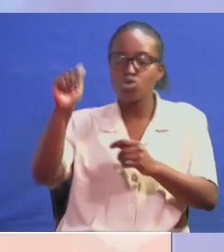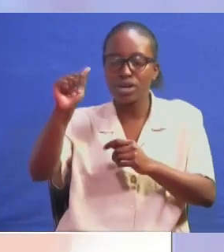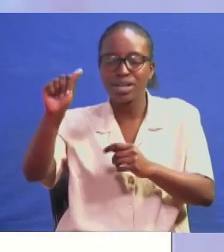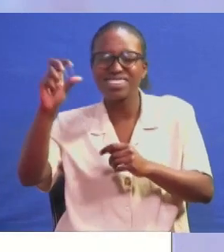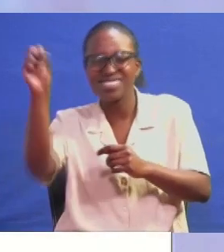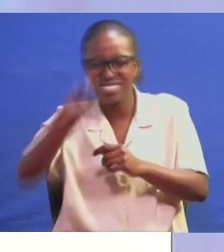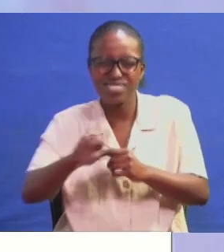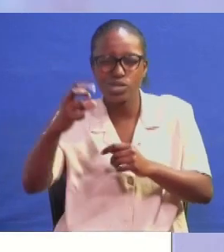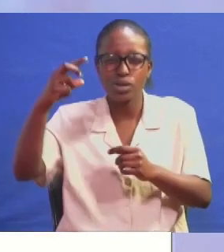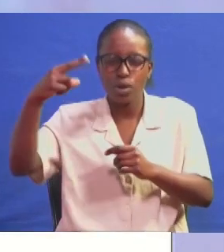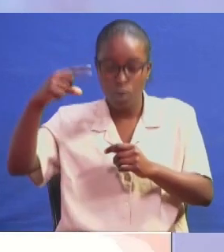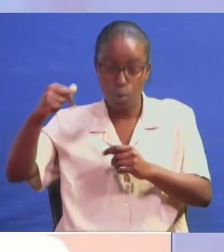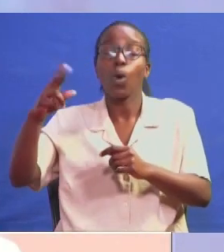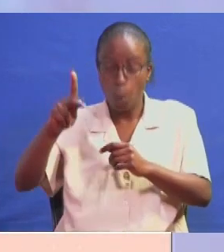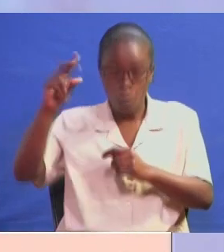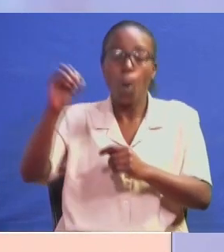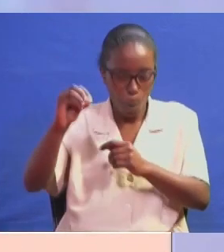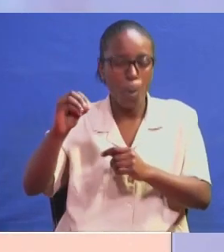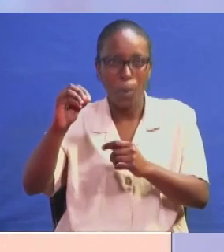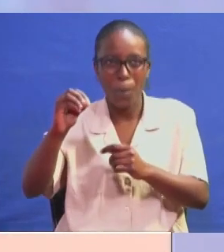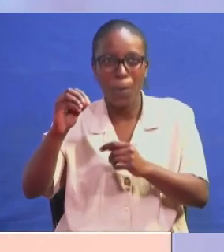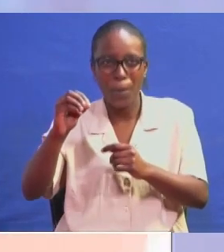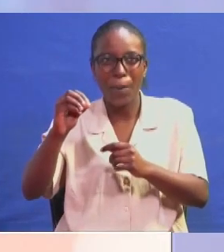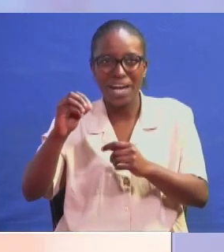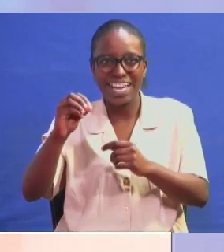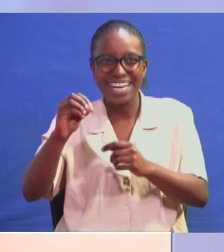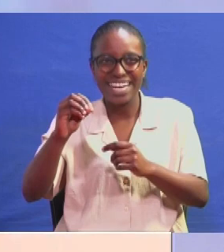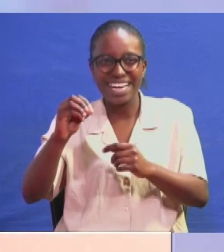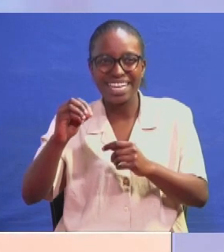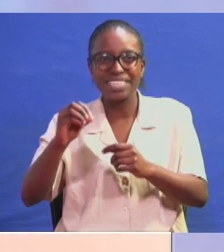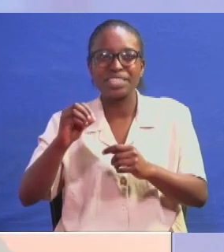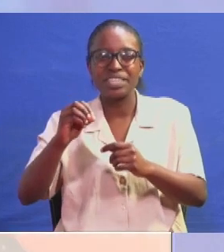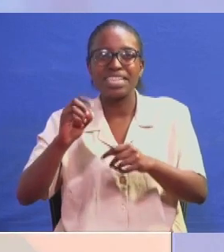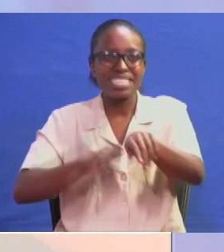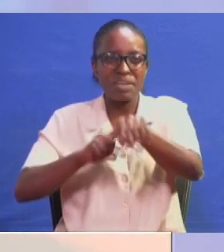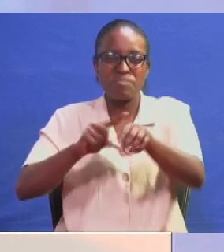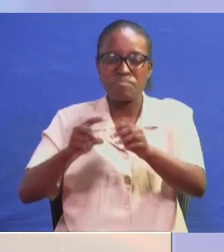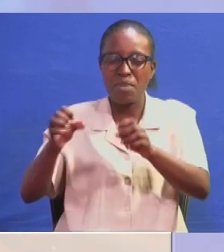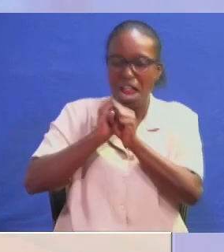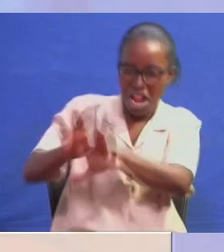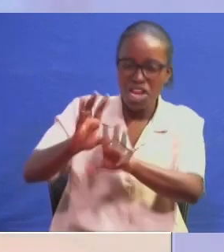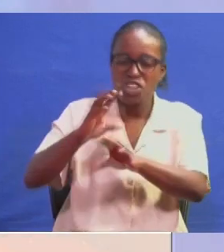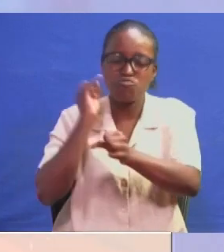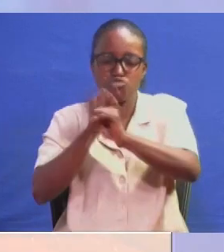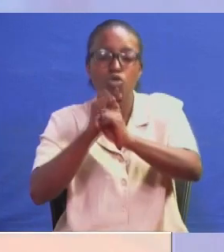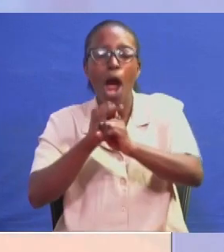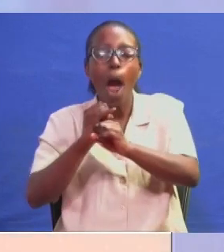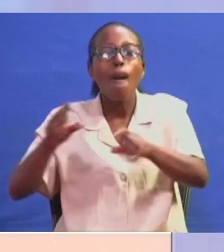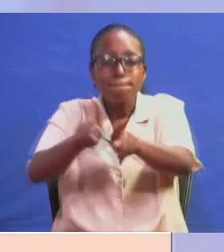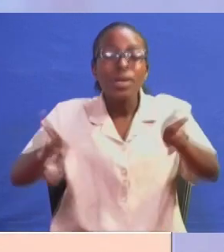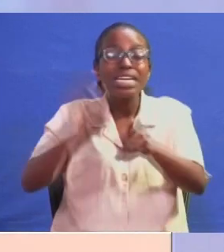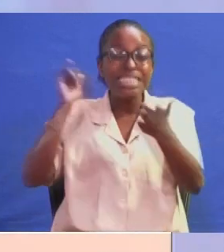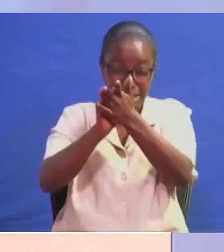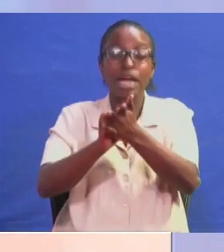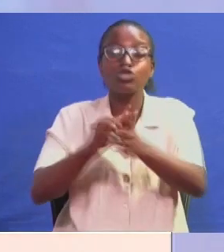maji ya Murang'a Kusini Muswako Kundradhi, na kuachia wakazi wa eneo hilo kutumia maji